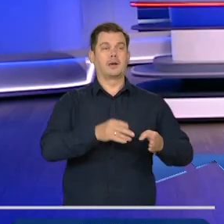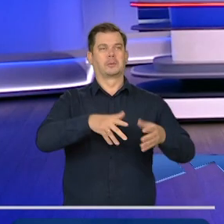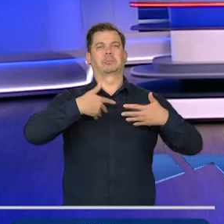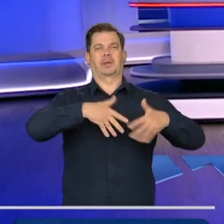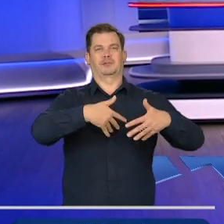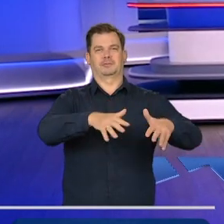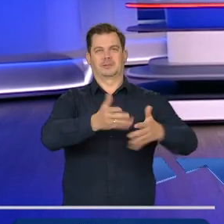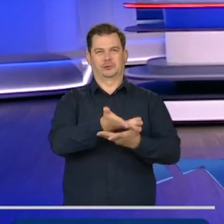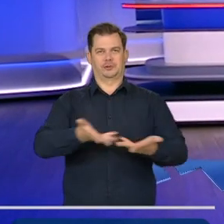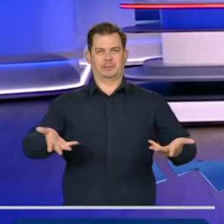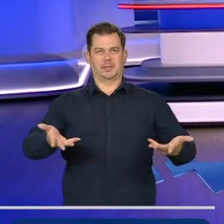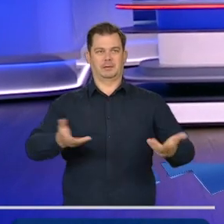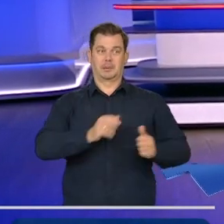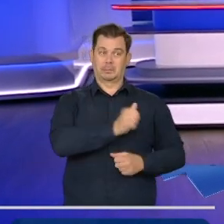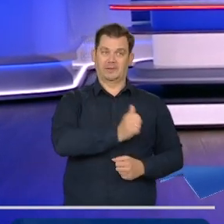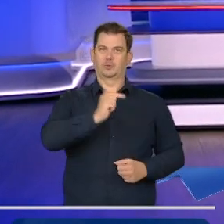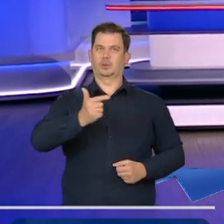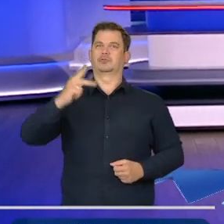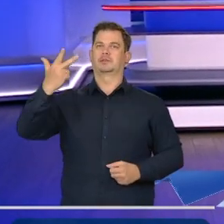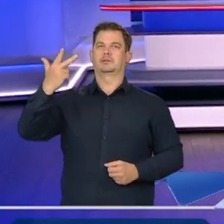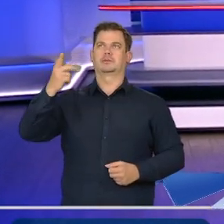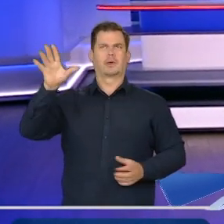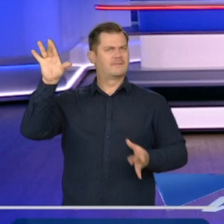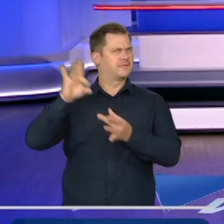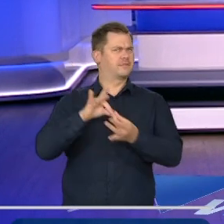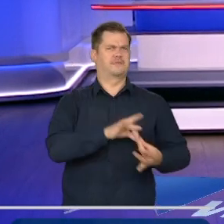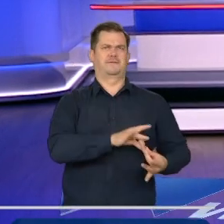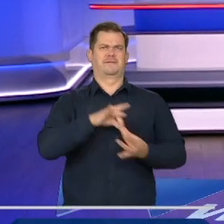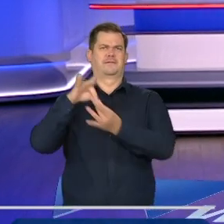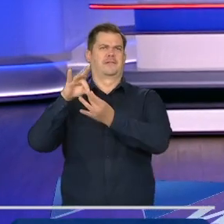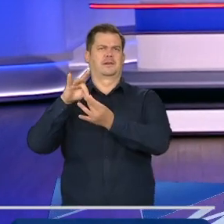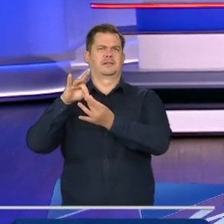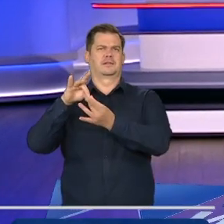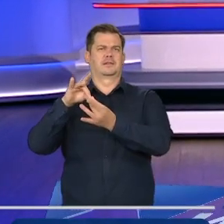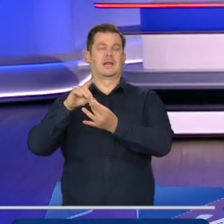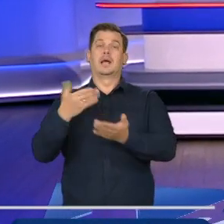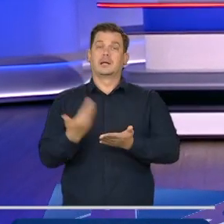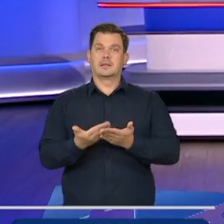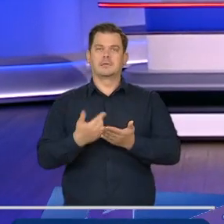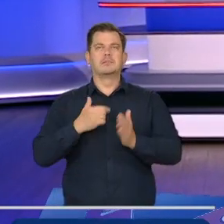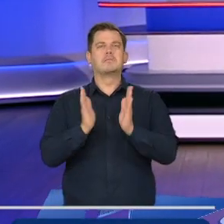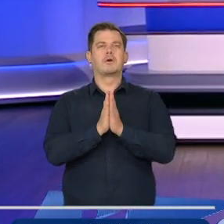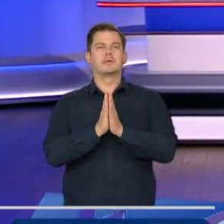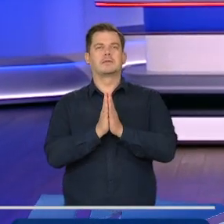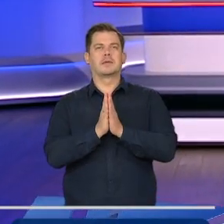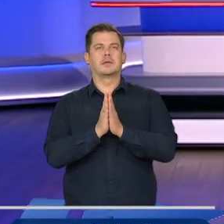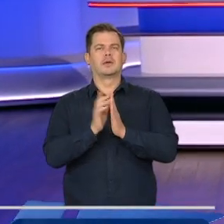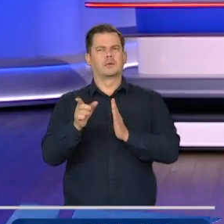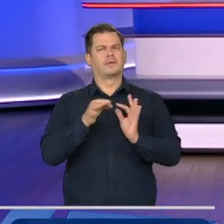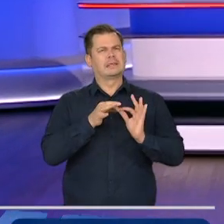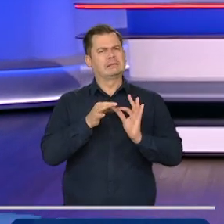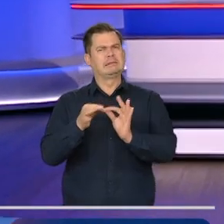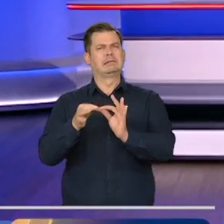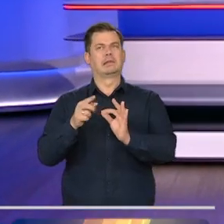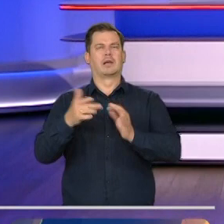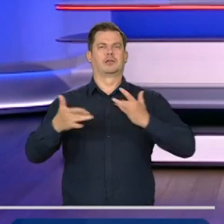pielgrzymujący, to co jesteśmy my. I my jesteśmy wszyscy ze sobą no, powiązani, połączeni. Dlatego też ta nasza modlitwa, ofiarowanie naszego